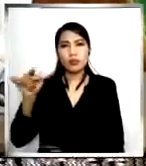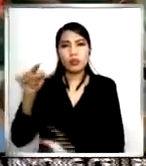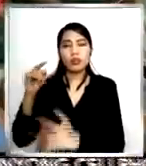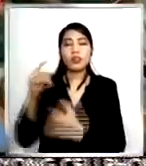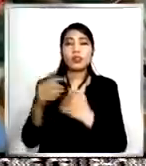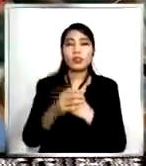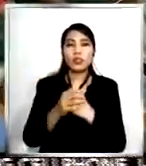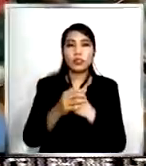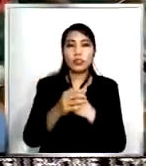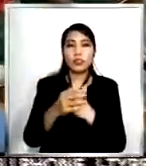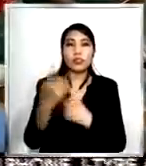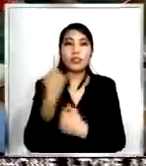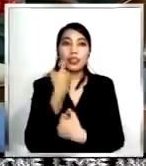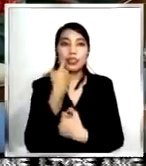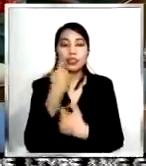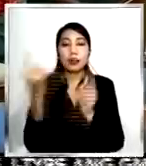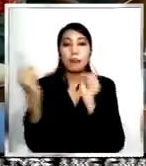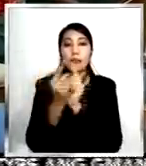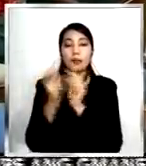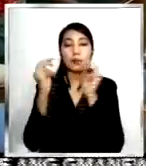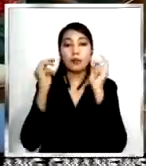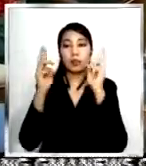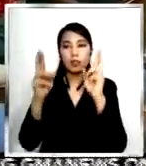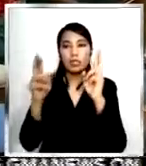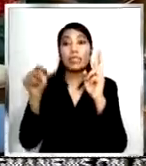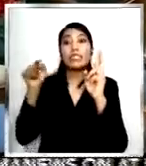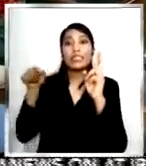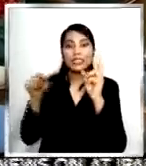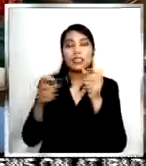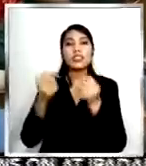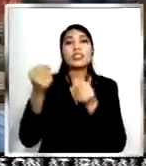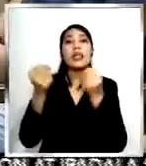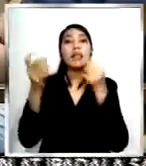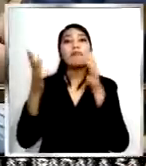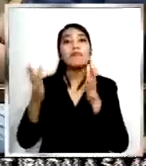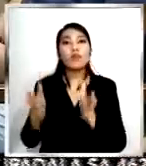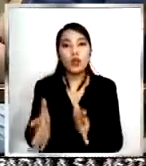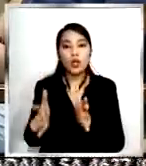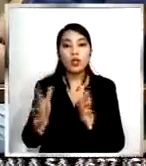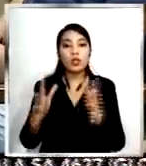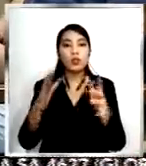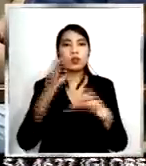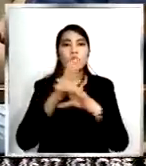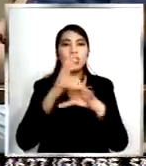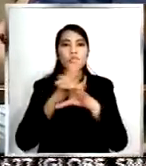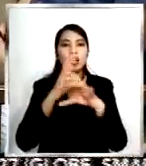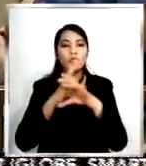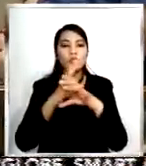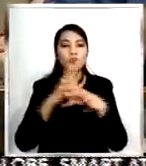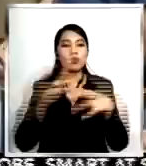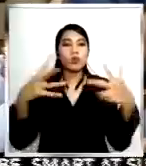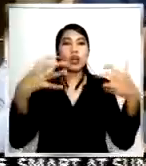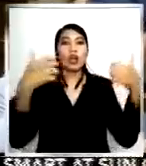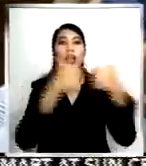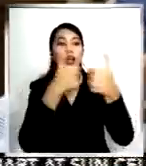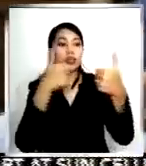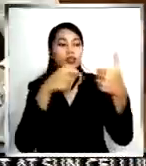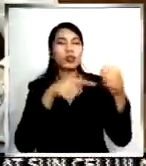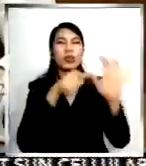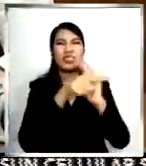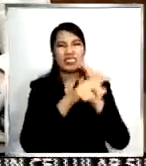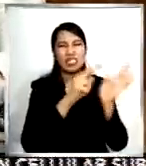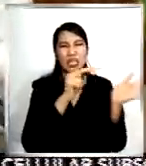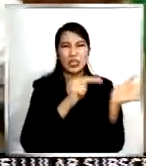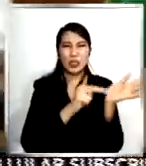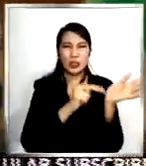hapon. Si Sulaiman ang nagmamaneho sa itim na pick-up na nakabangga at nakapatay sa nurse na si Renz Jason Perez nitong August 23 sa Maynila.